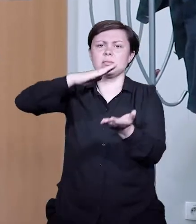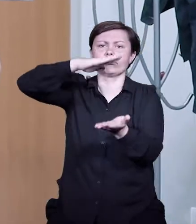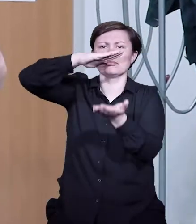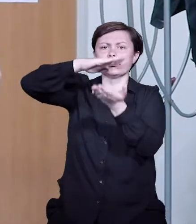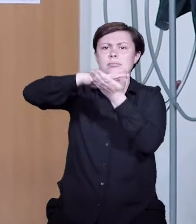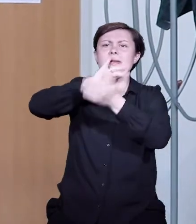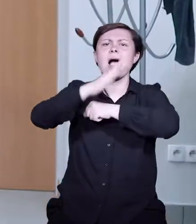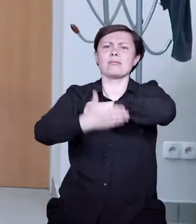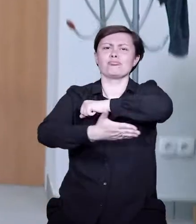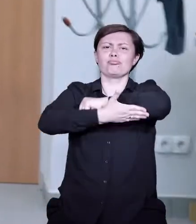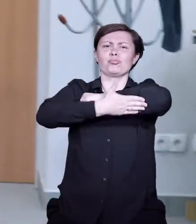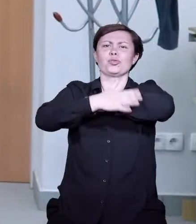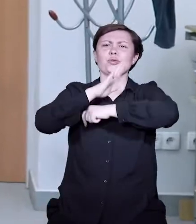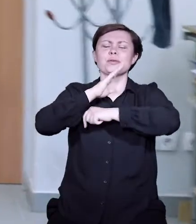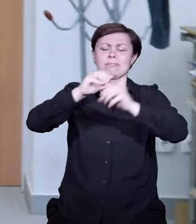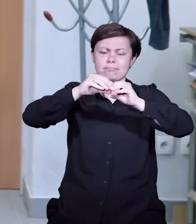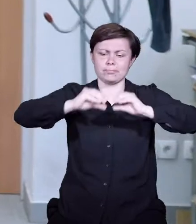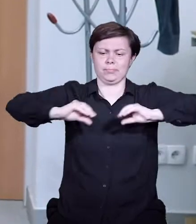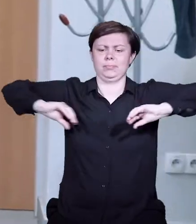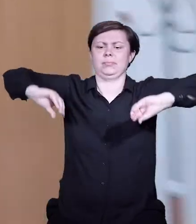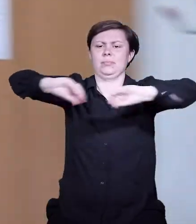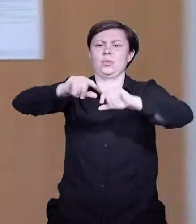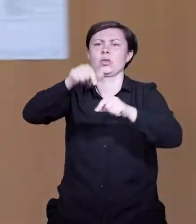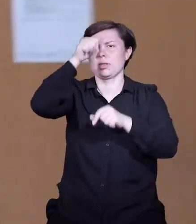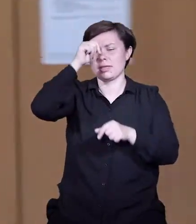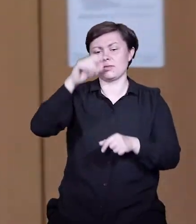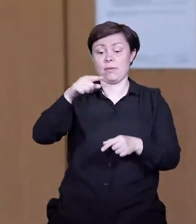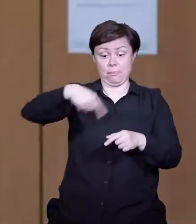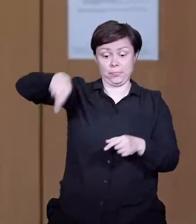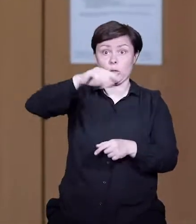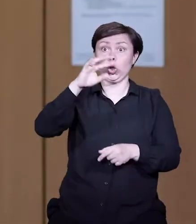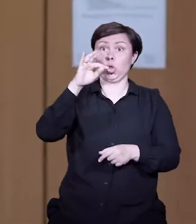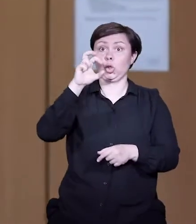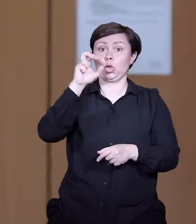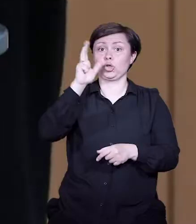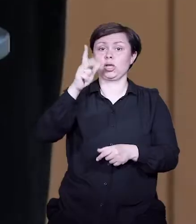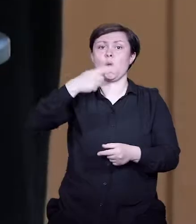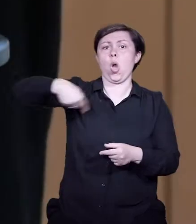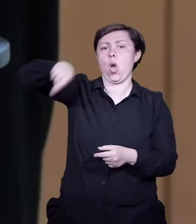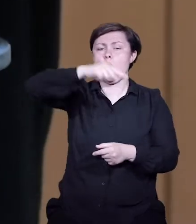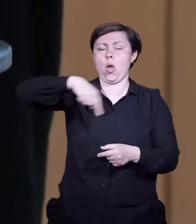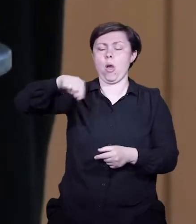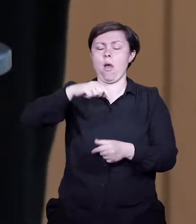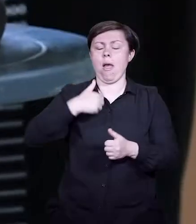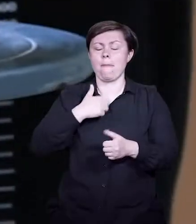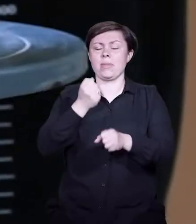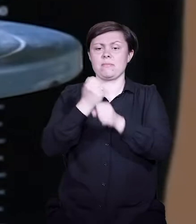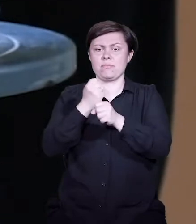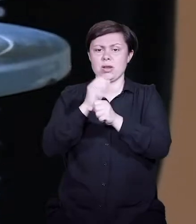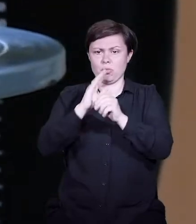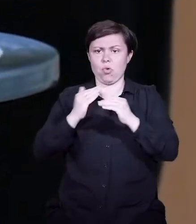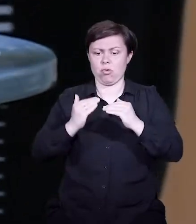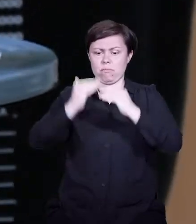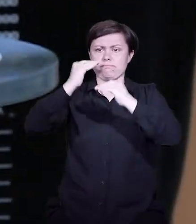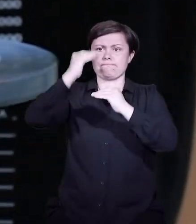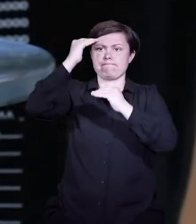jak fundament w toczek obrotowy, żeby praca, która będzie wzrastała do góry, była